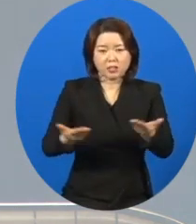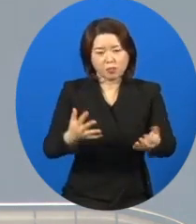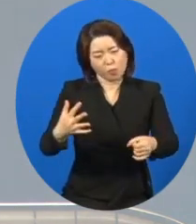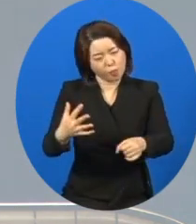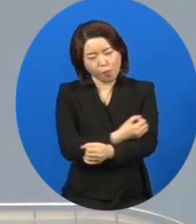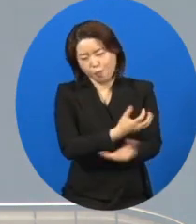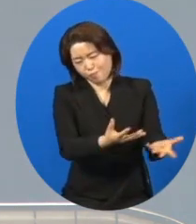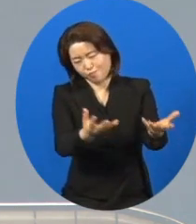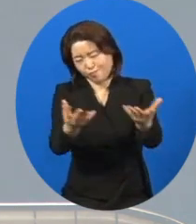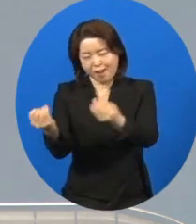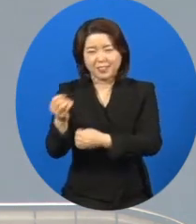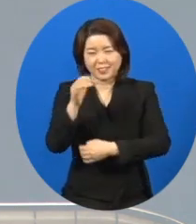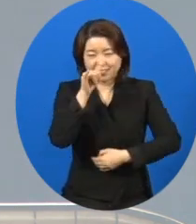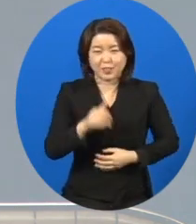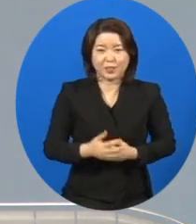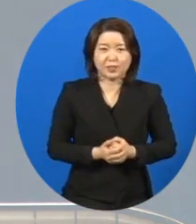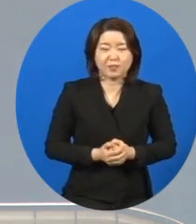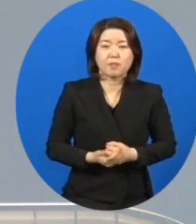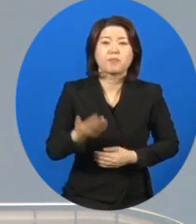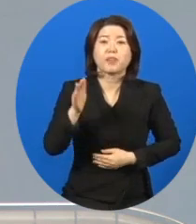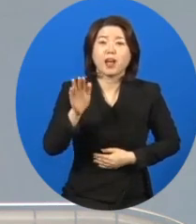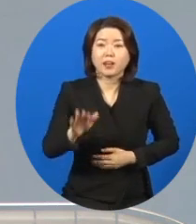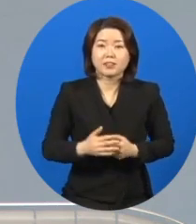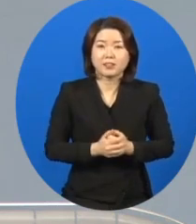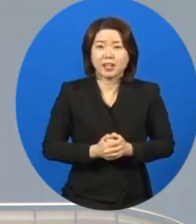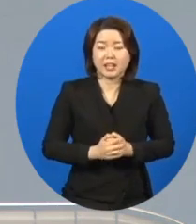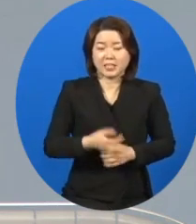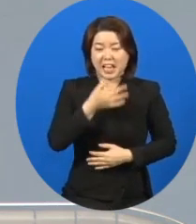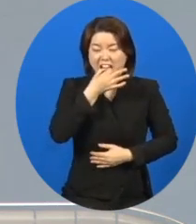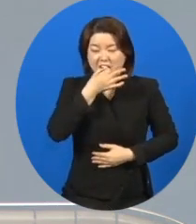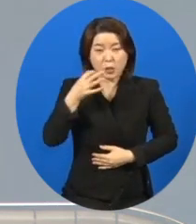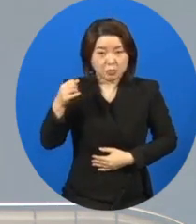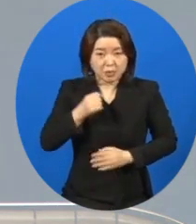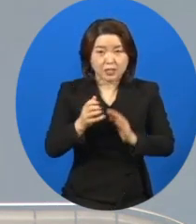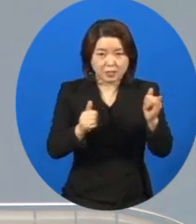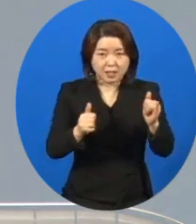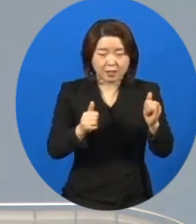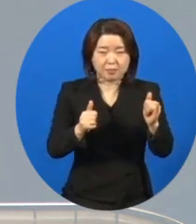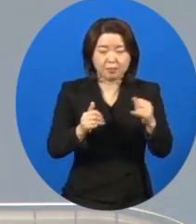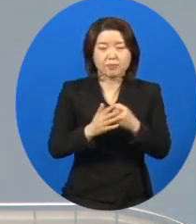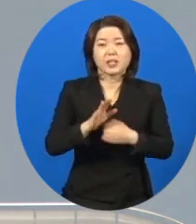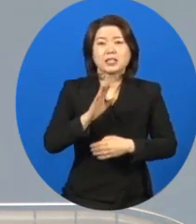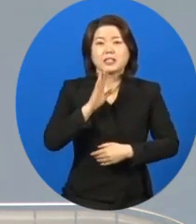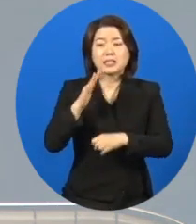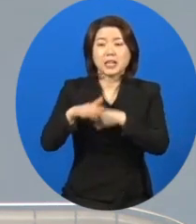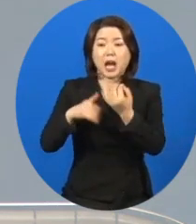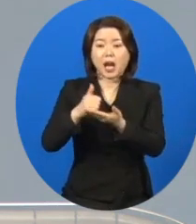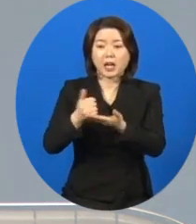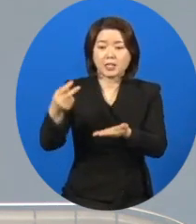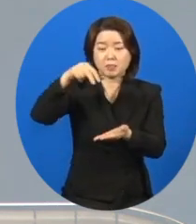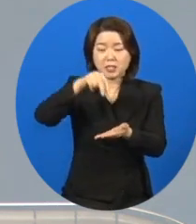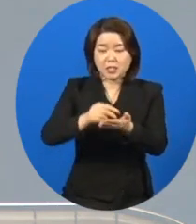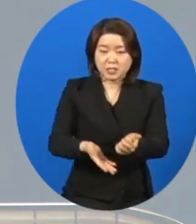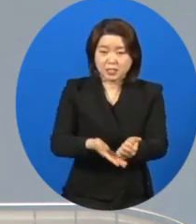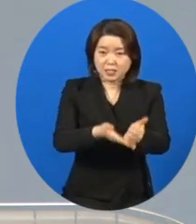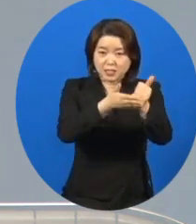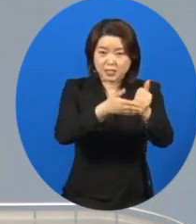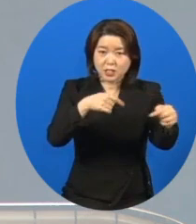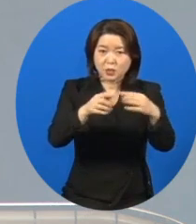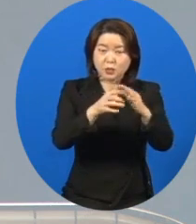많습니다. 그런데 욕심을 가진 사람, 진짜 하나님이 세운 지도자가 아닌